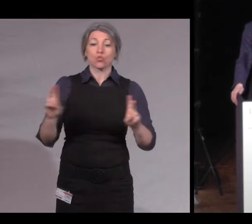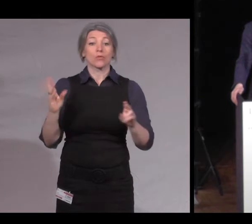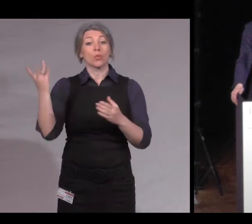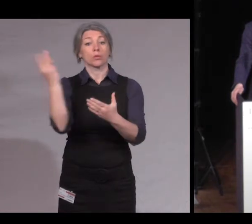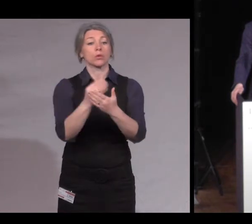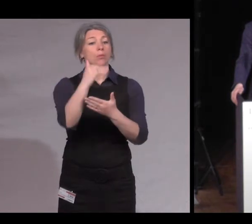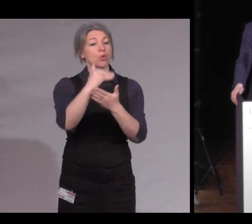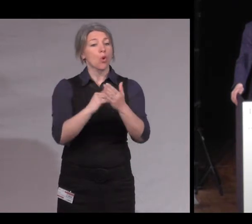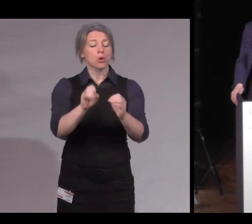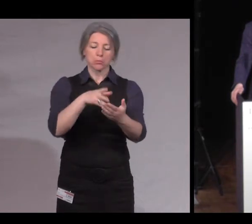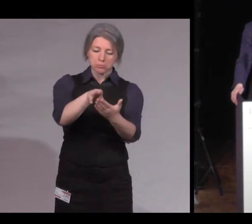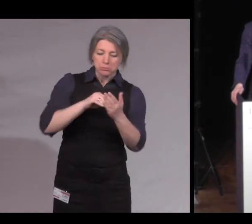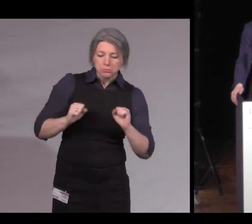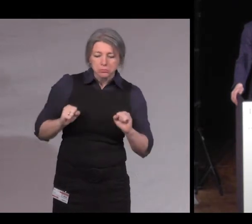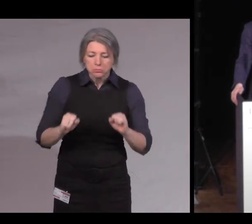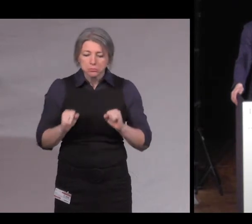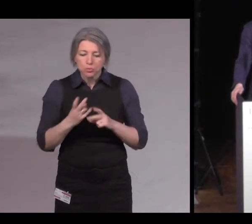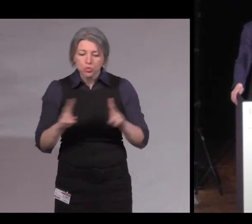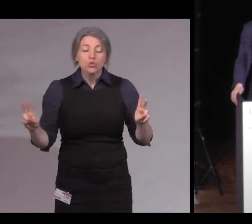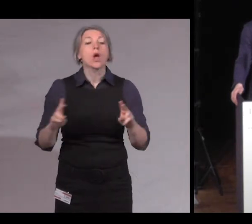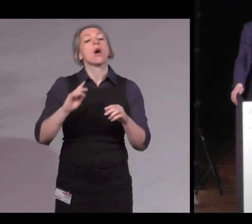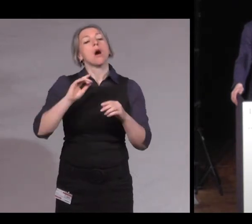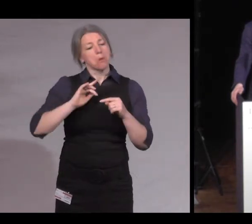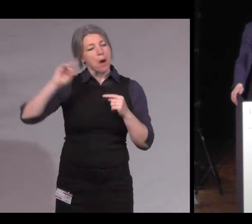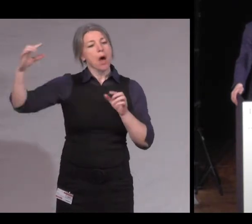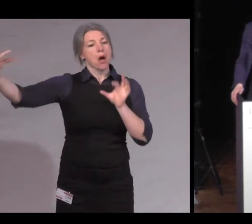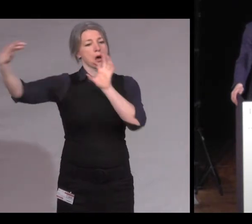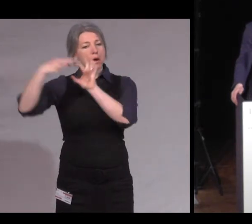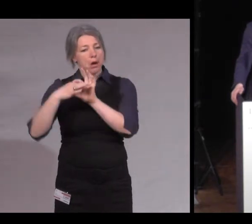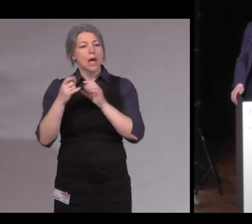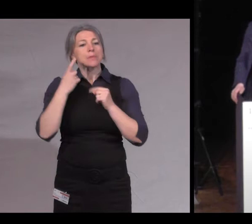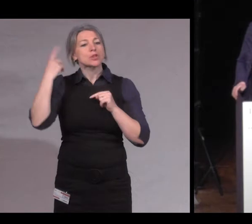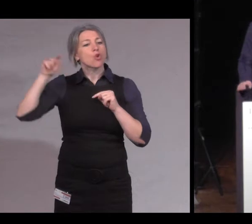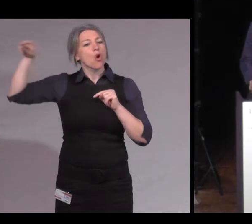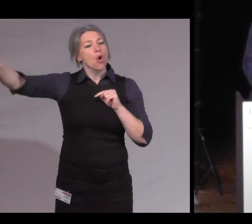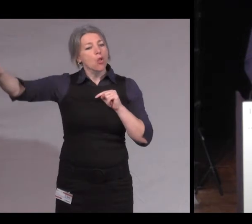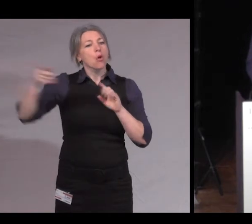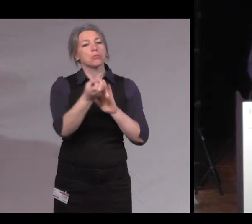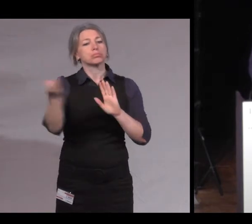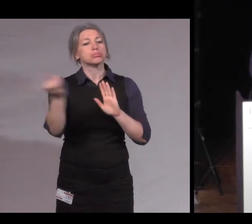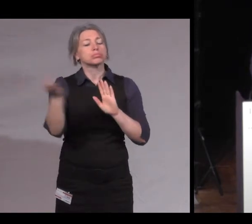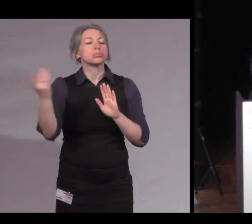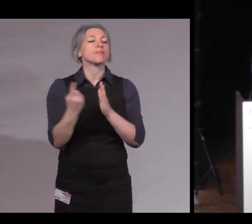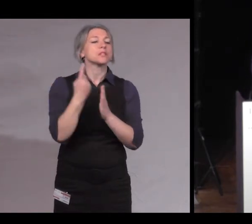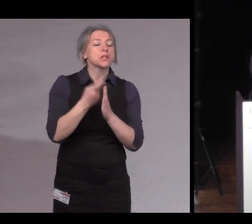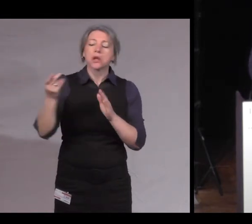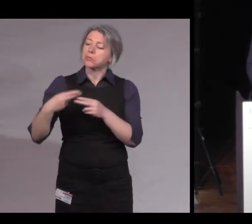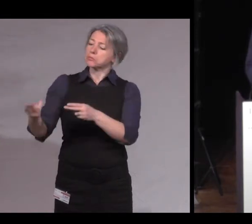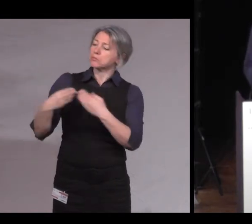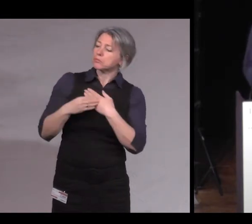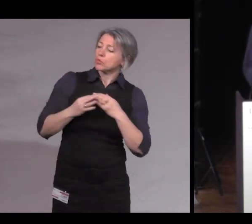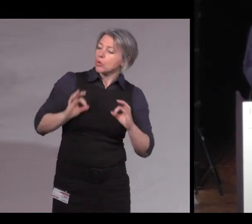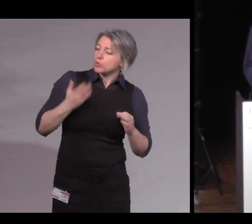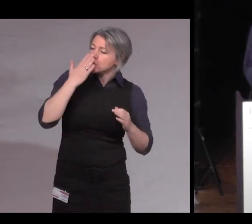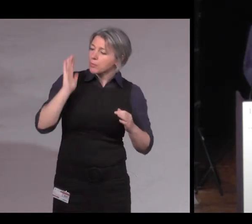programu a vlastně psycholog dálkově své klinice a přenosem dát vyhodnoce výsledky, takže takhle vypadá screening, to